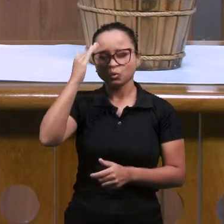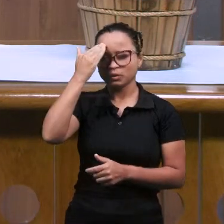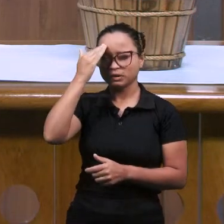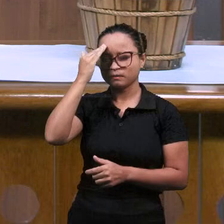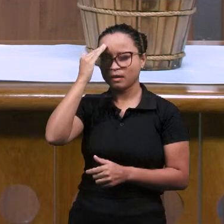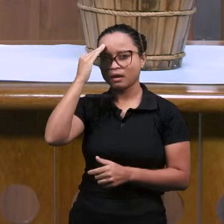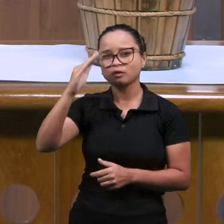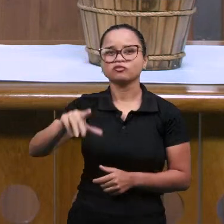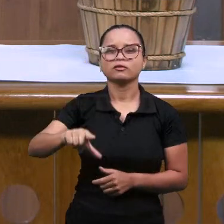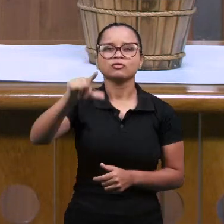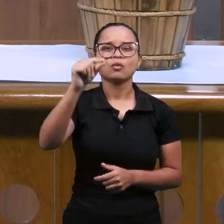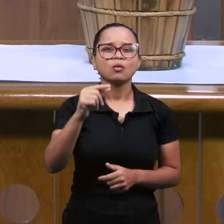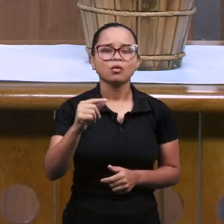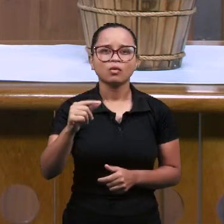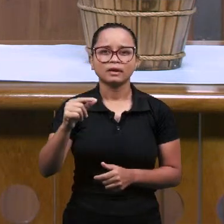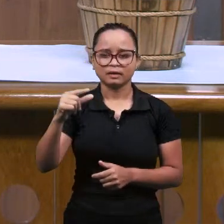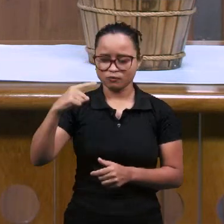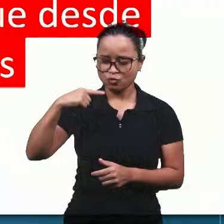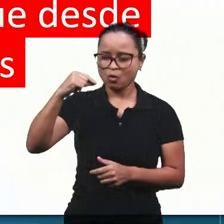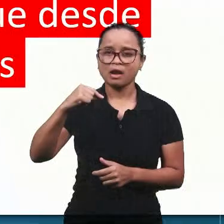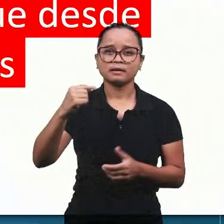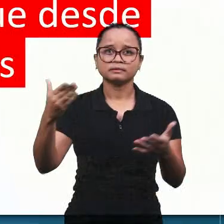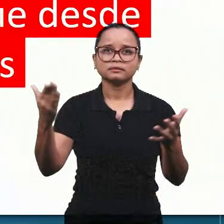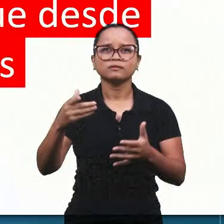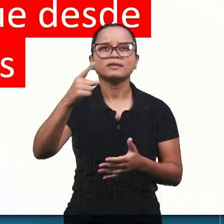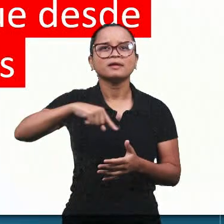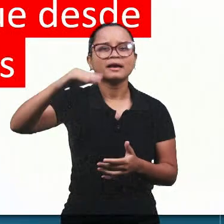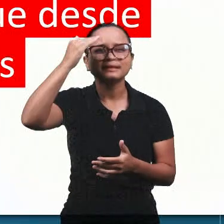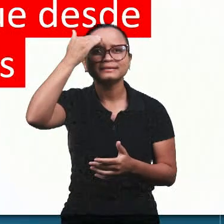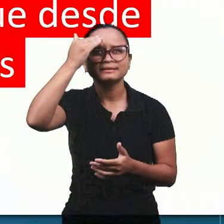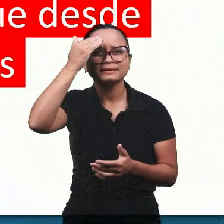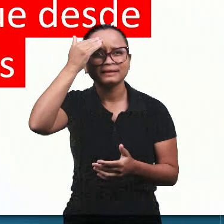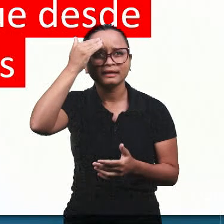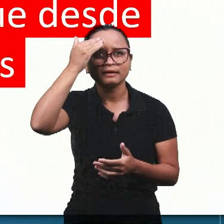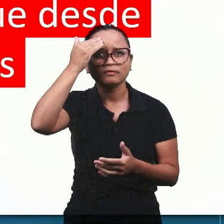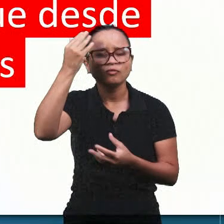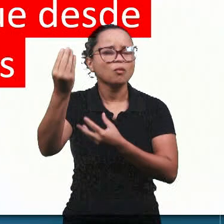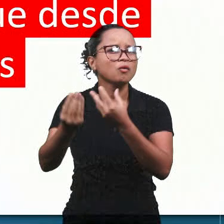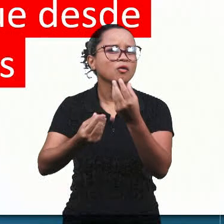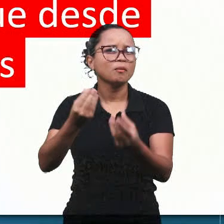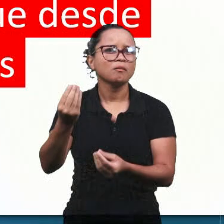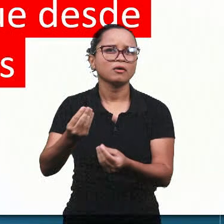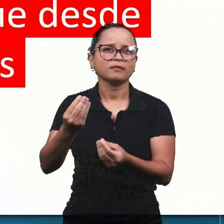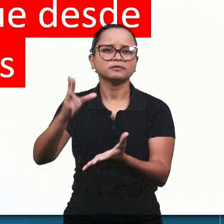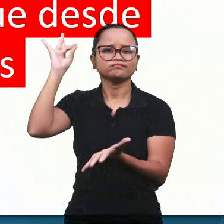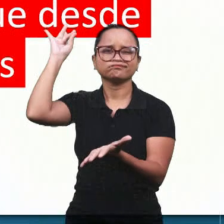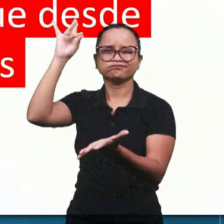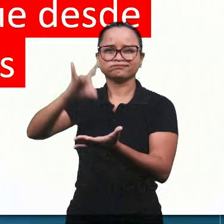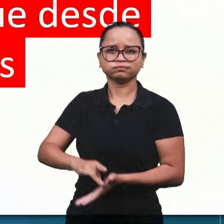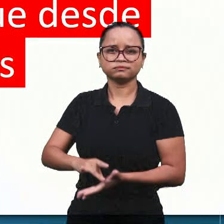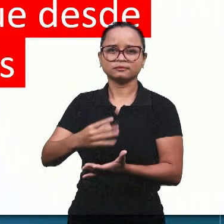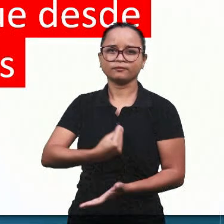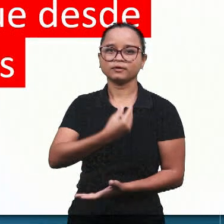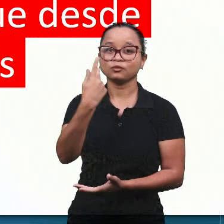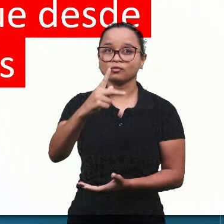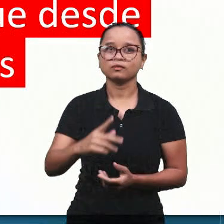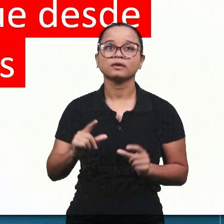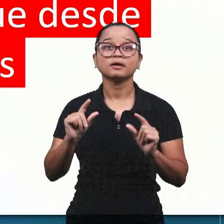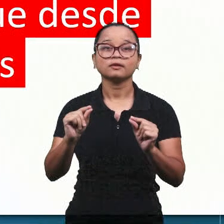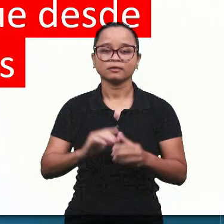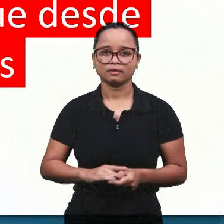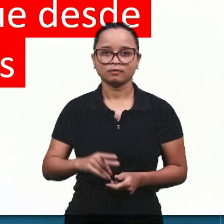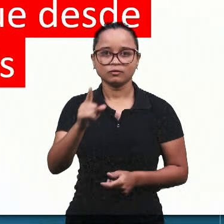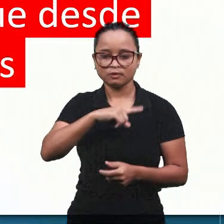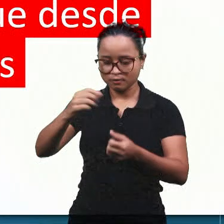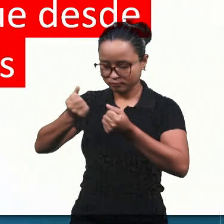élection, qu'est-ce que de votre élection, qu'est-ce que vous comprenez que cela va la confirmer de votre vie? C'est confesser à Jésus et rester